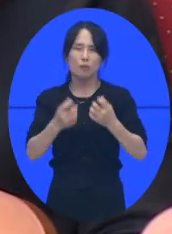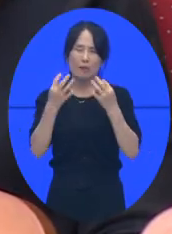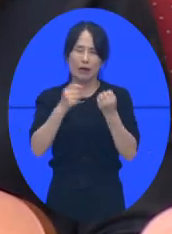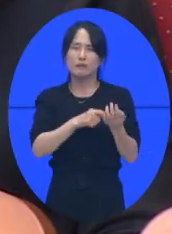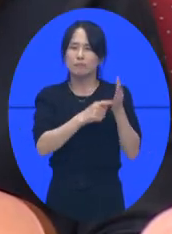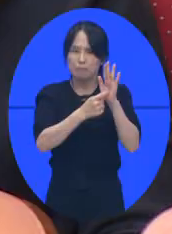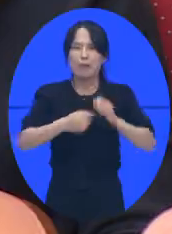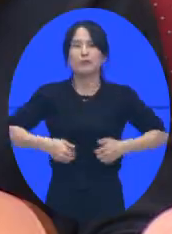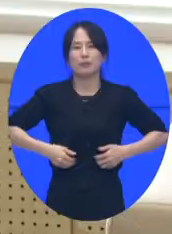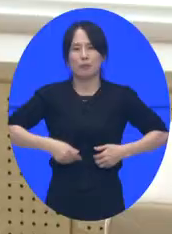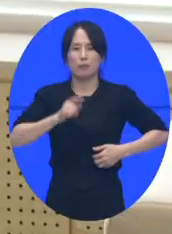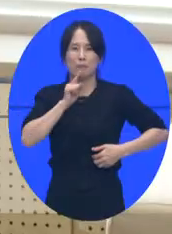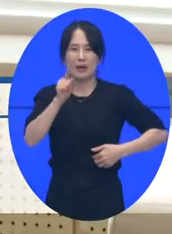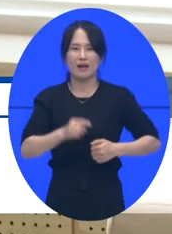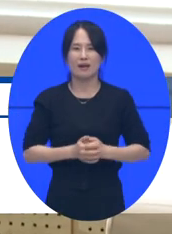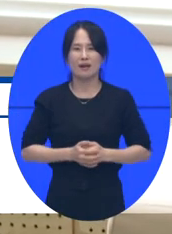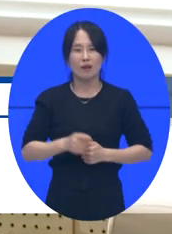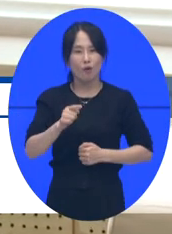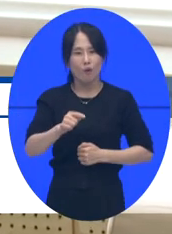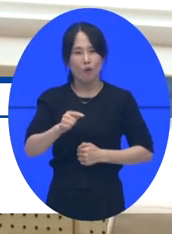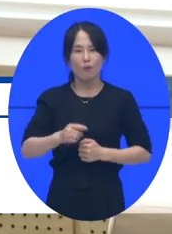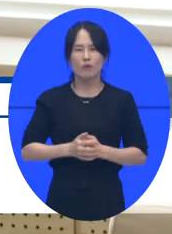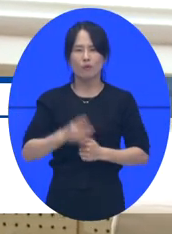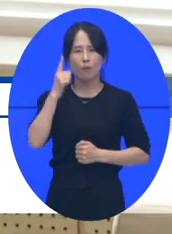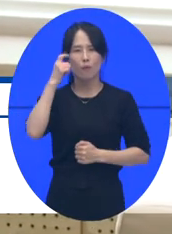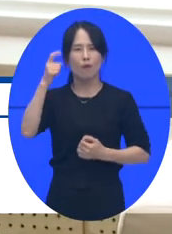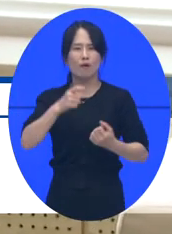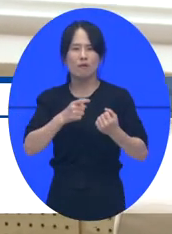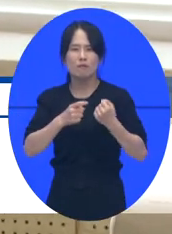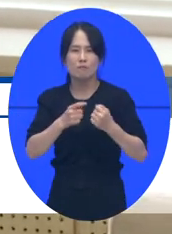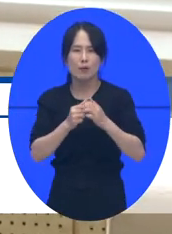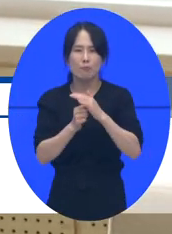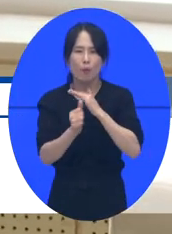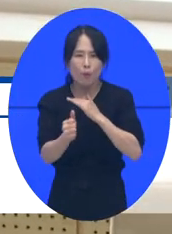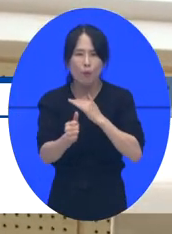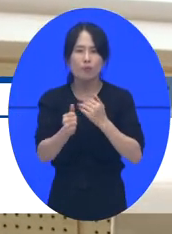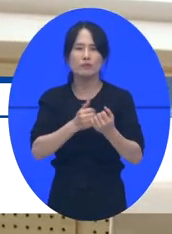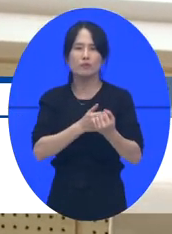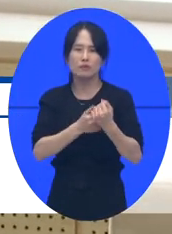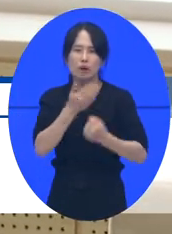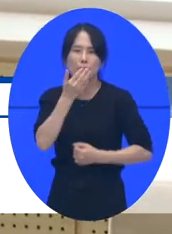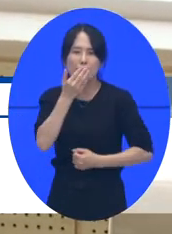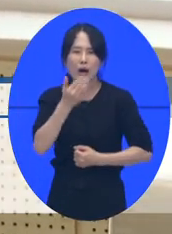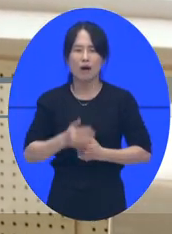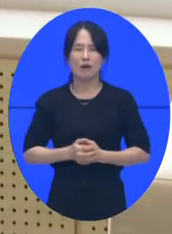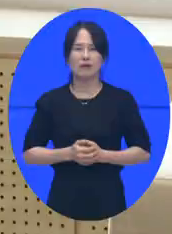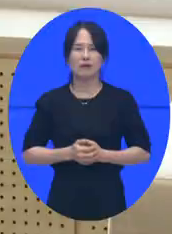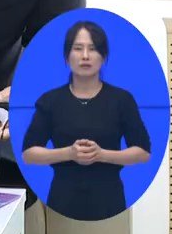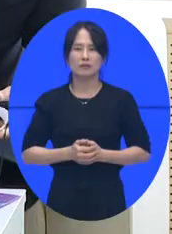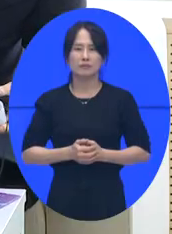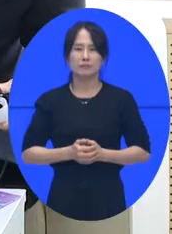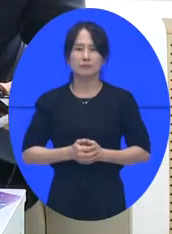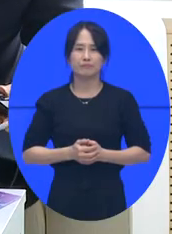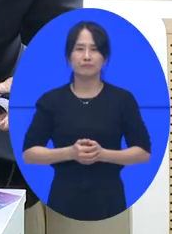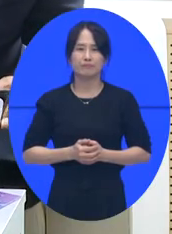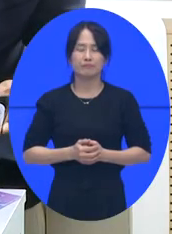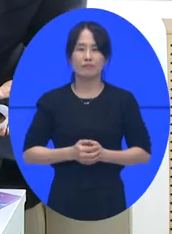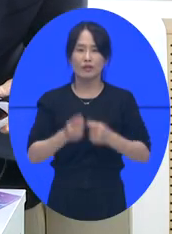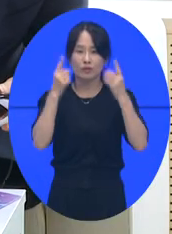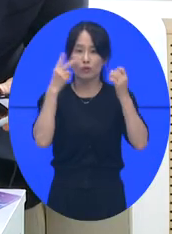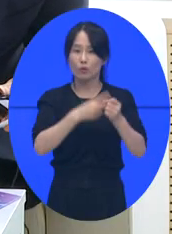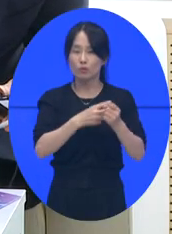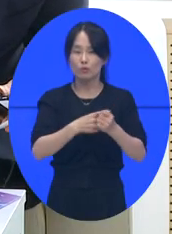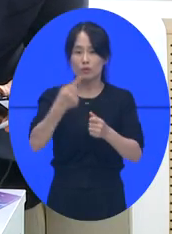한다고 화답했습니다. That's exactly the kind of imaginative thinking I think that we need to be playing around with. 최지청